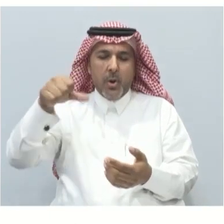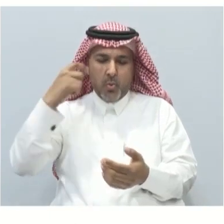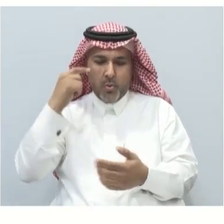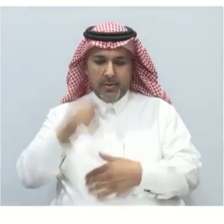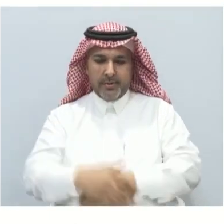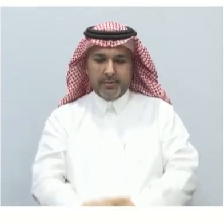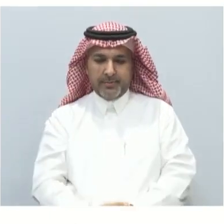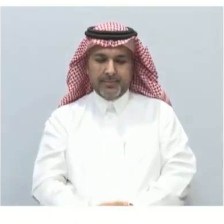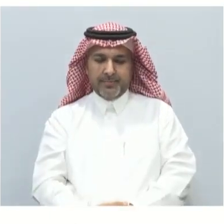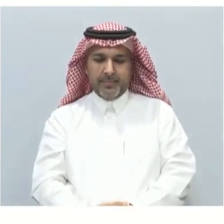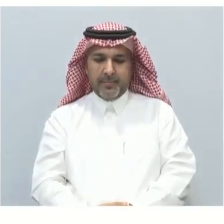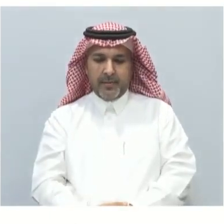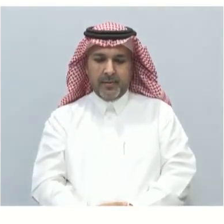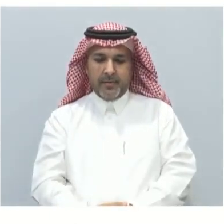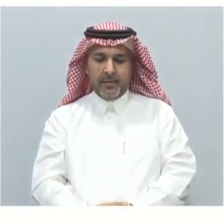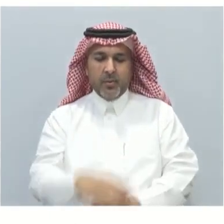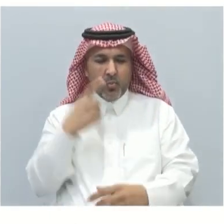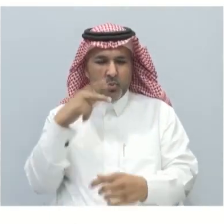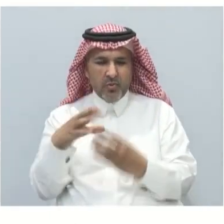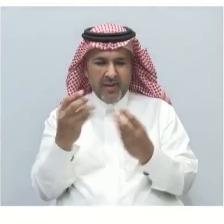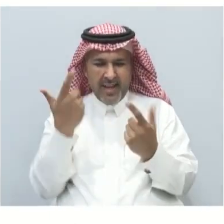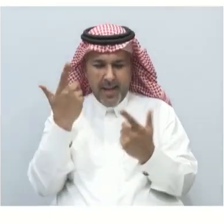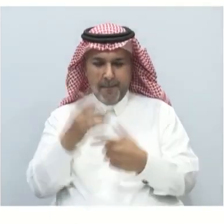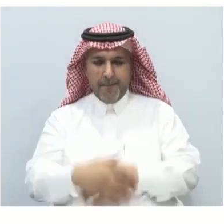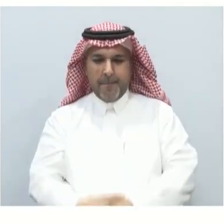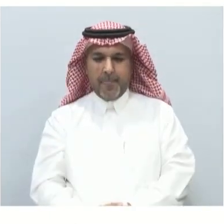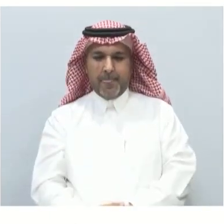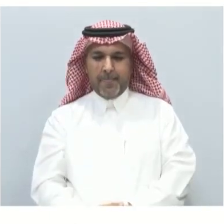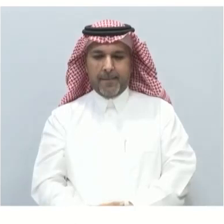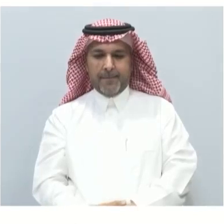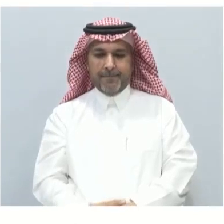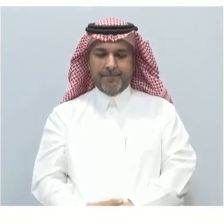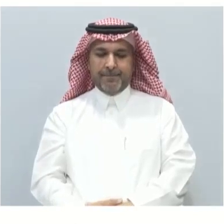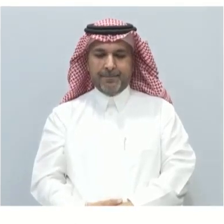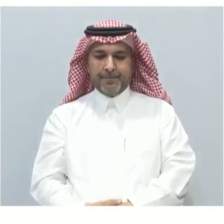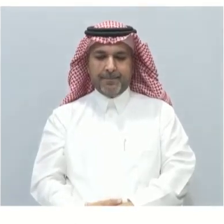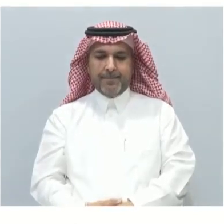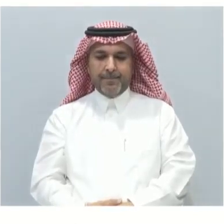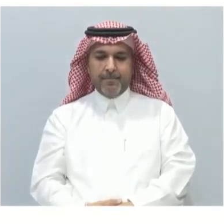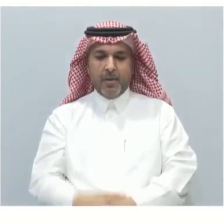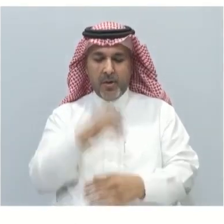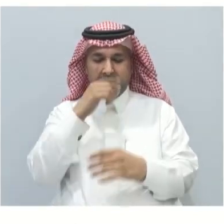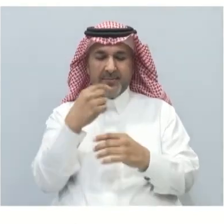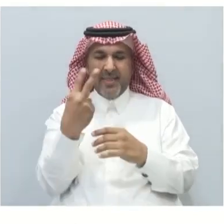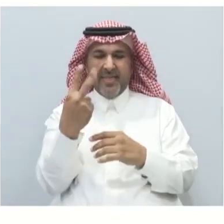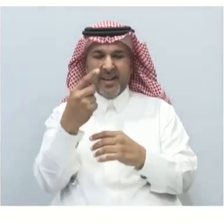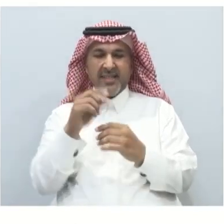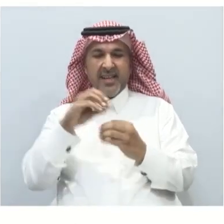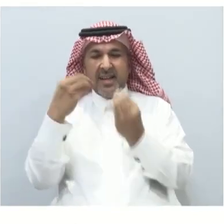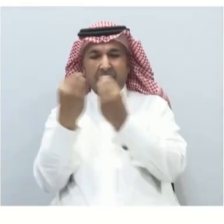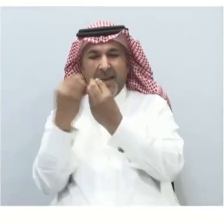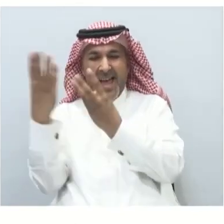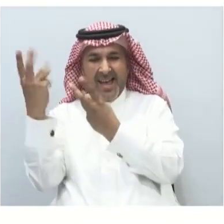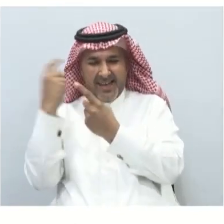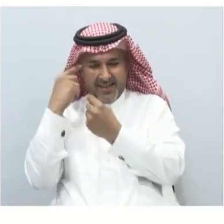اقل من الثلاثه نحل هال المتباين هذه بقول اب انقل 12 هذه للطرف الثاني وبالتالي